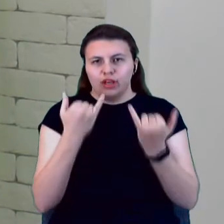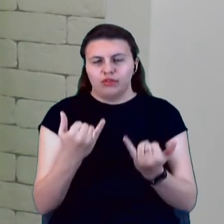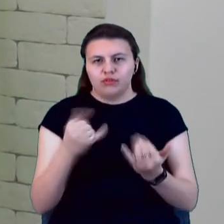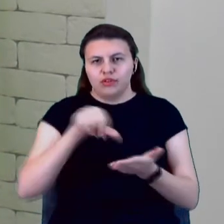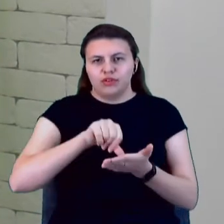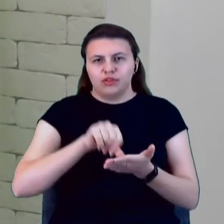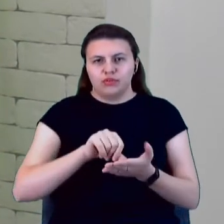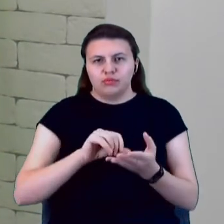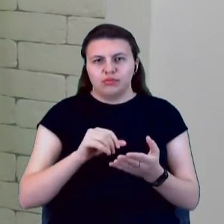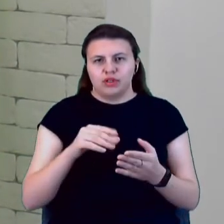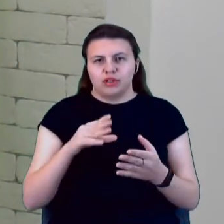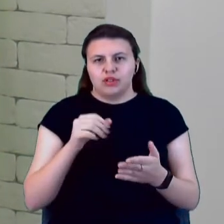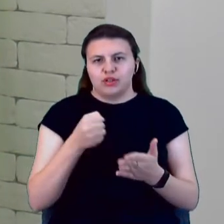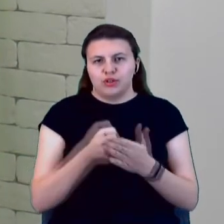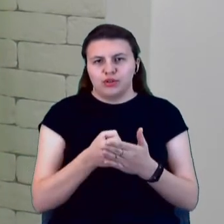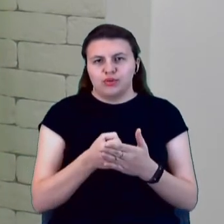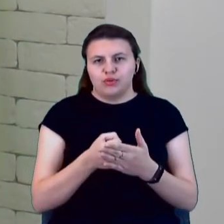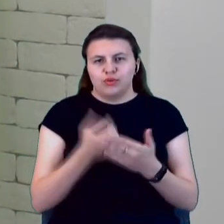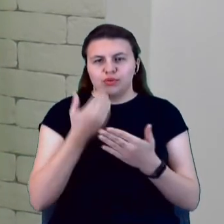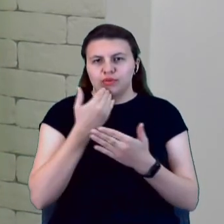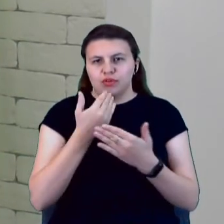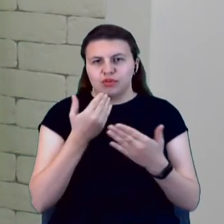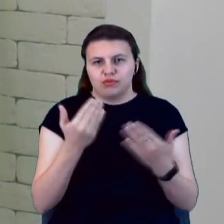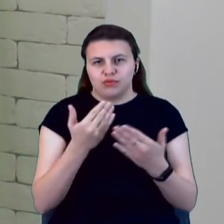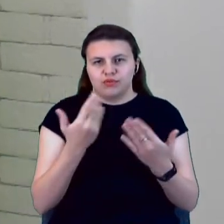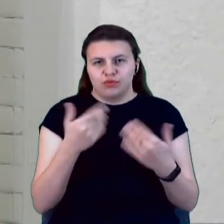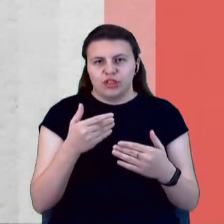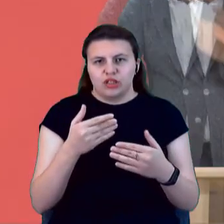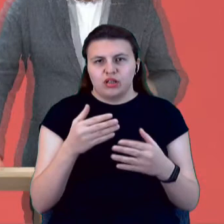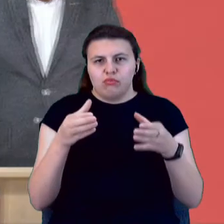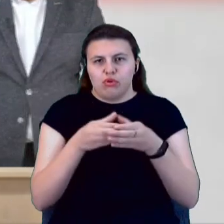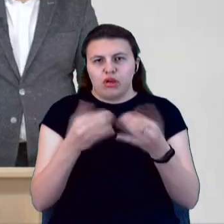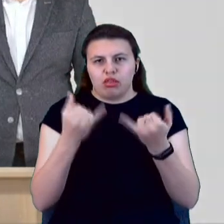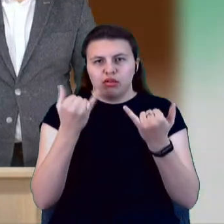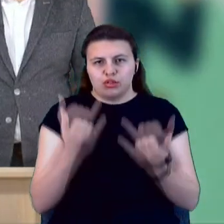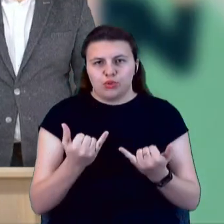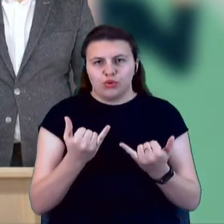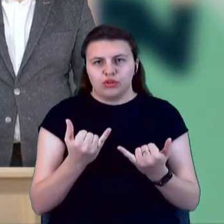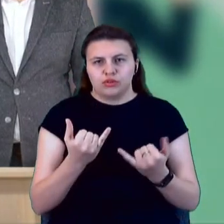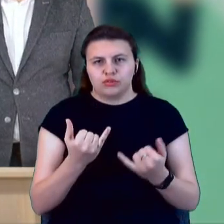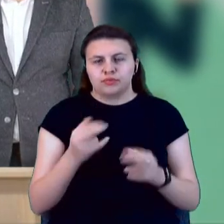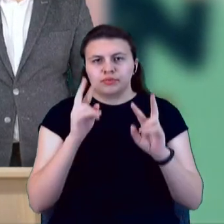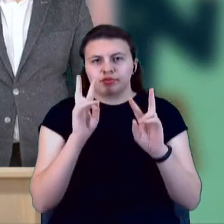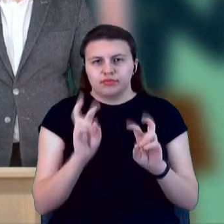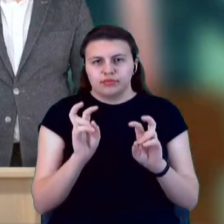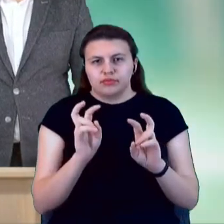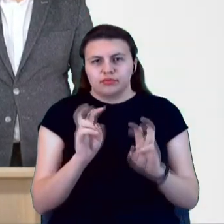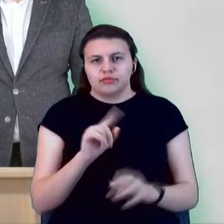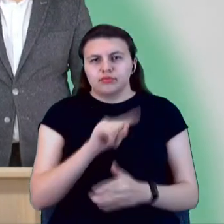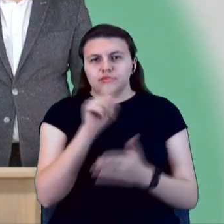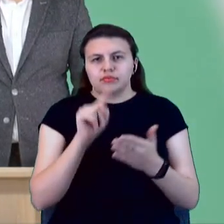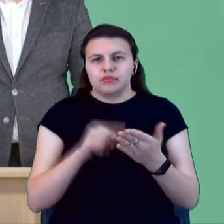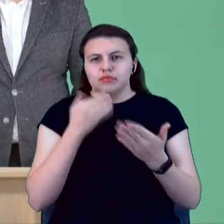нашого крайнього, але не останнього блоку на сьогодні. Він називається